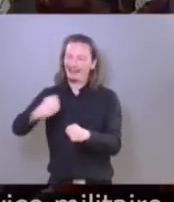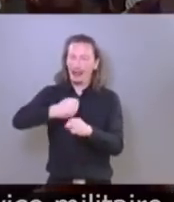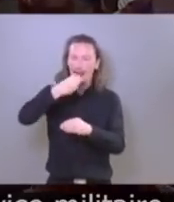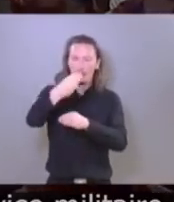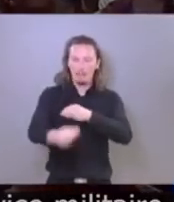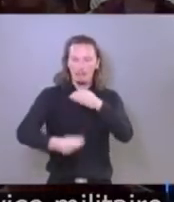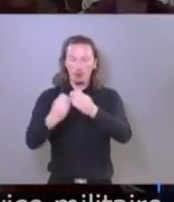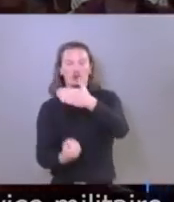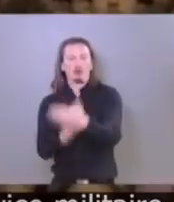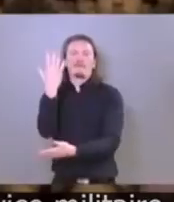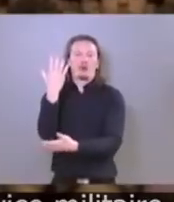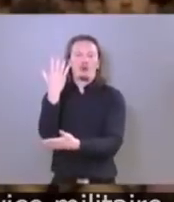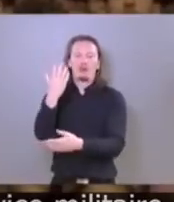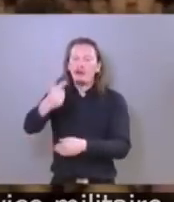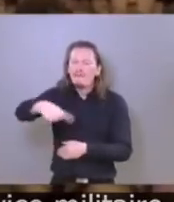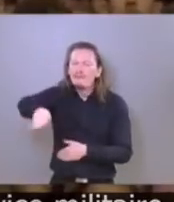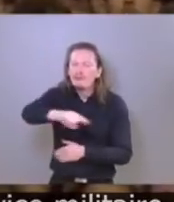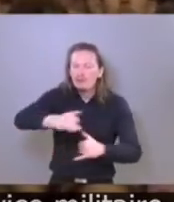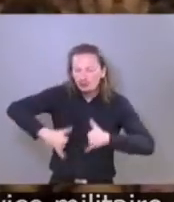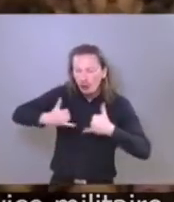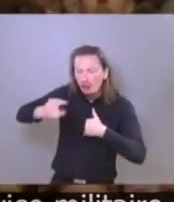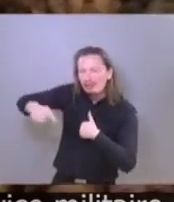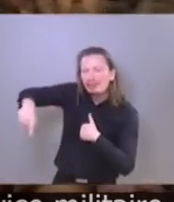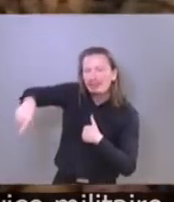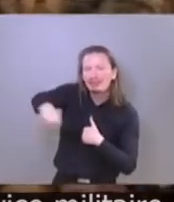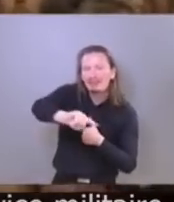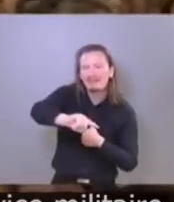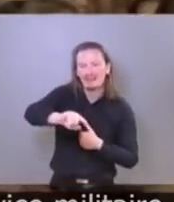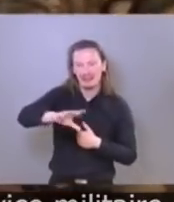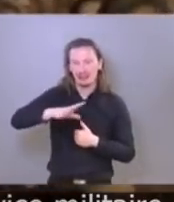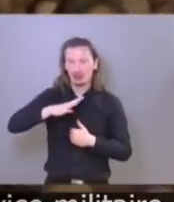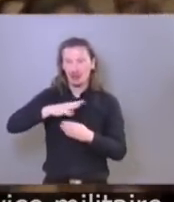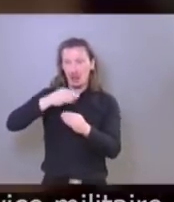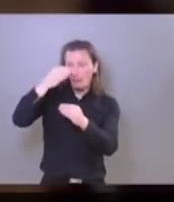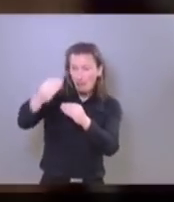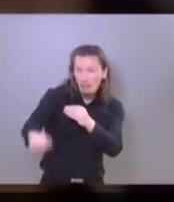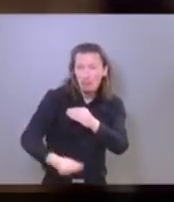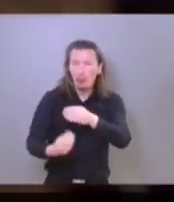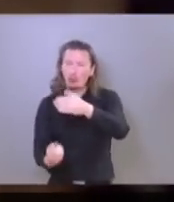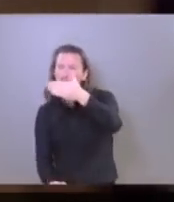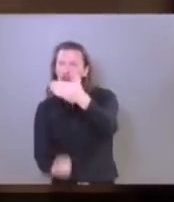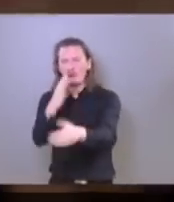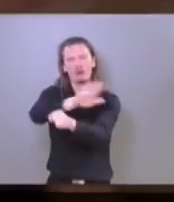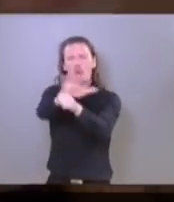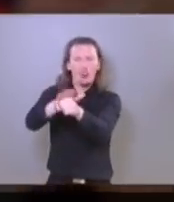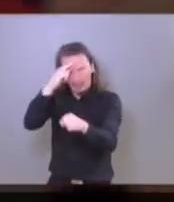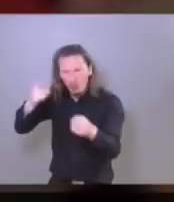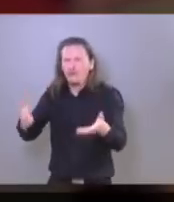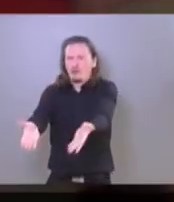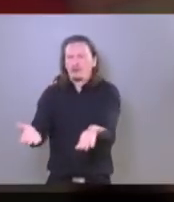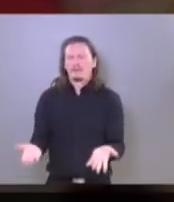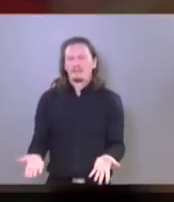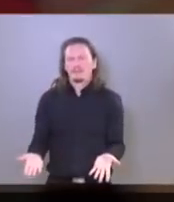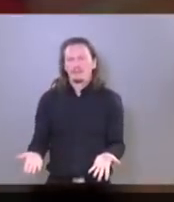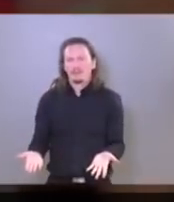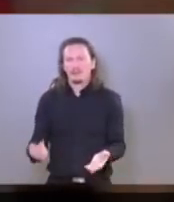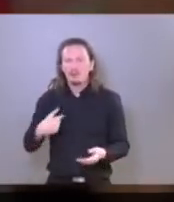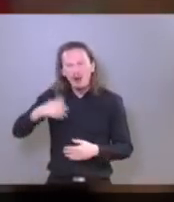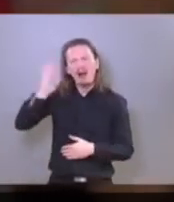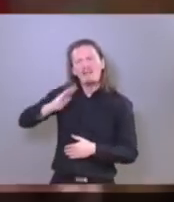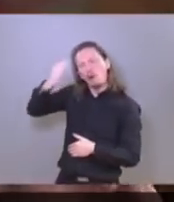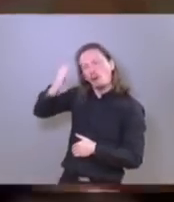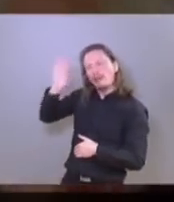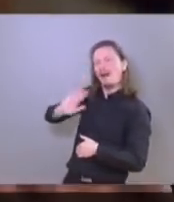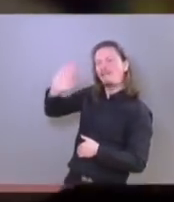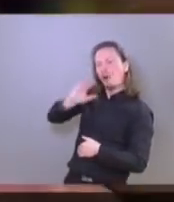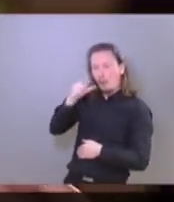Et vous autres, la jeune génération, vous avez un monde entièrement neuf devant vous. Celui que j'ai connu, celui